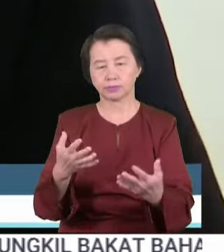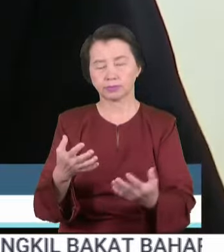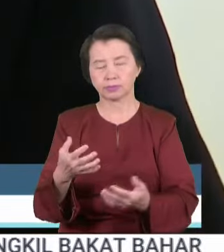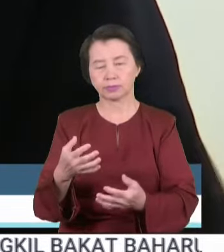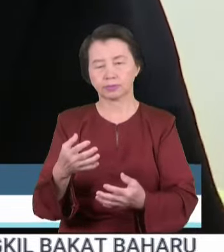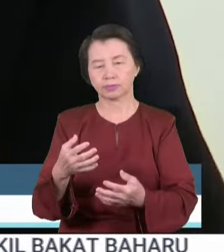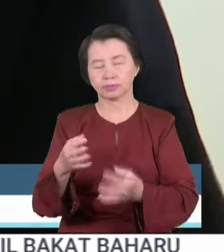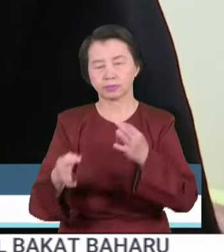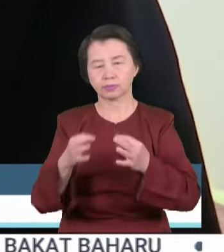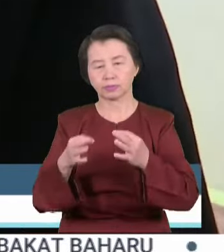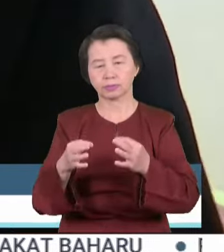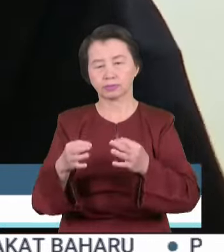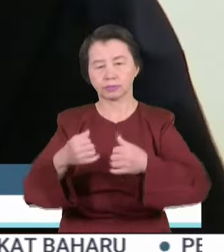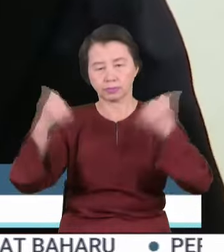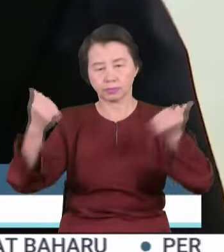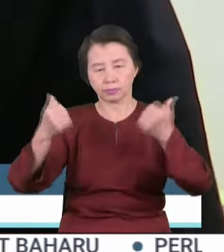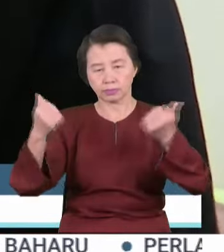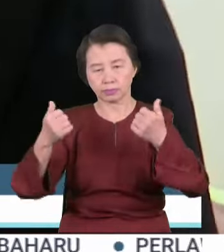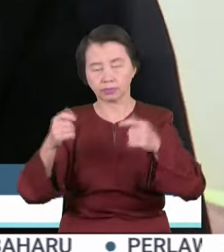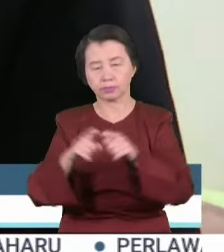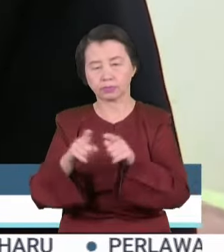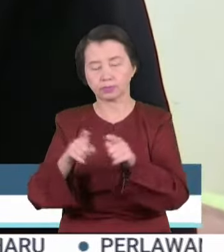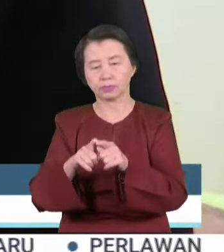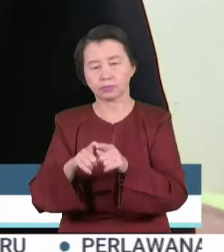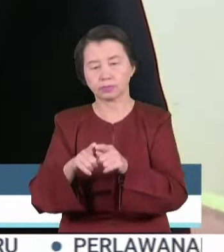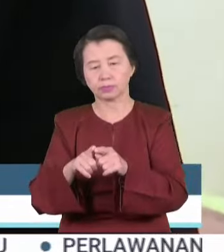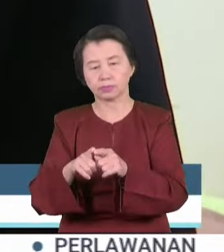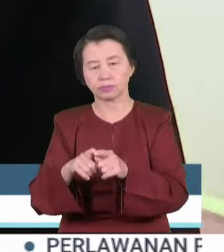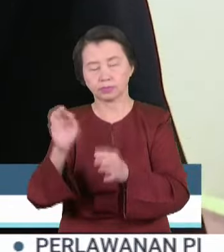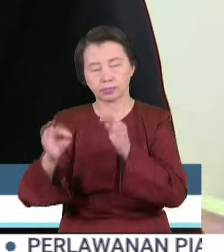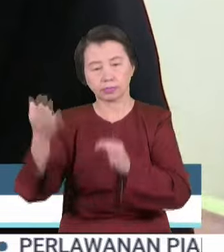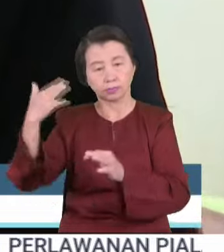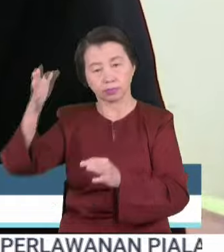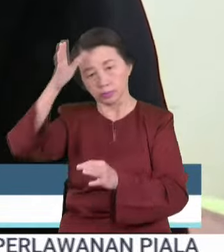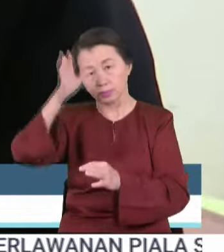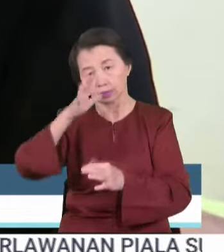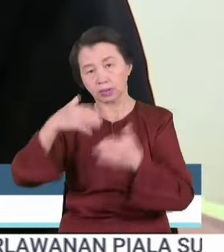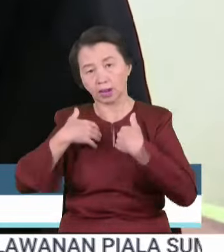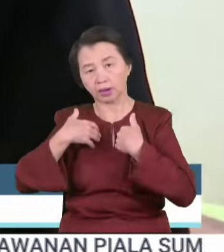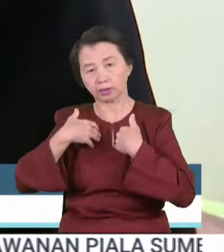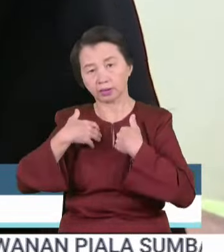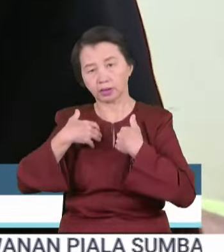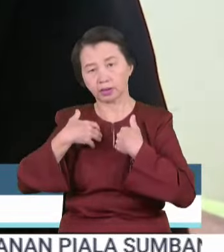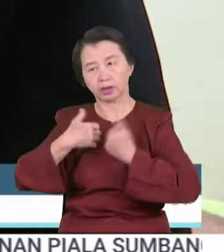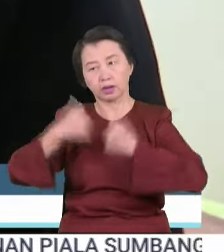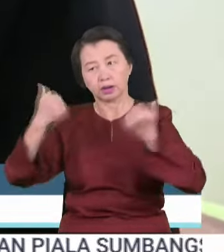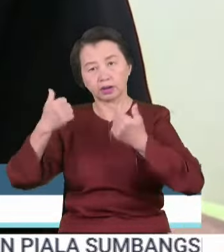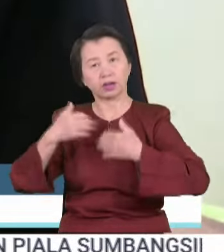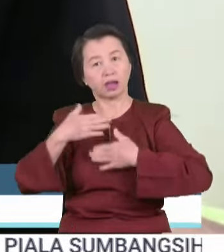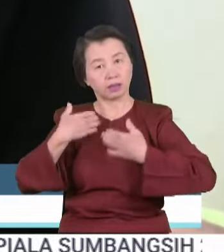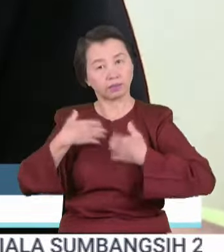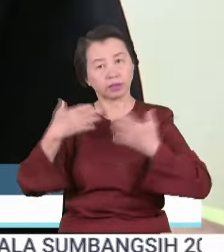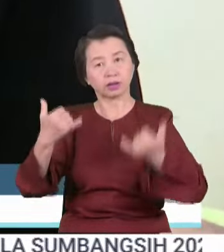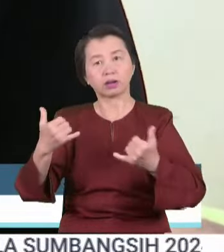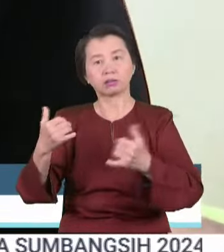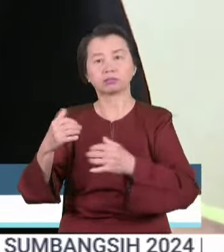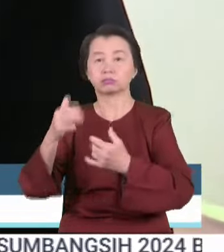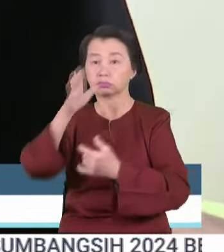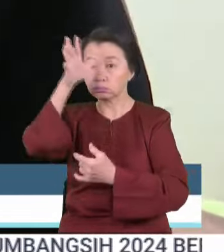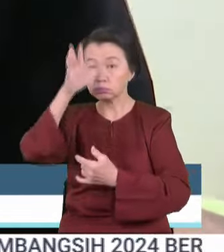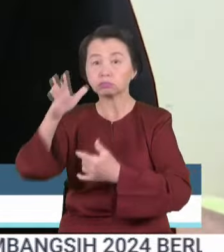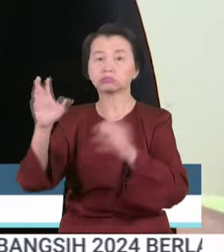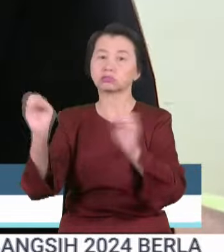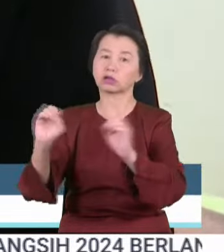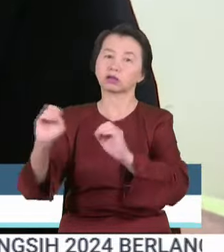raya dengan family pun semua kan. Jadi ada suasana tu sekarang rasa sunyi sikit.